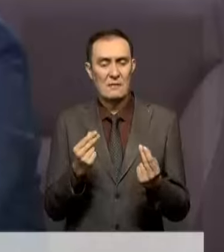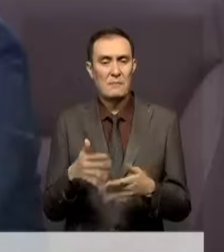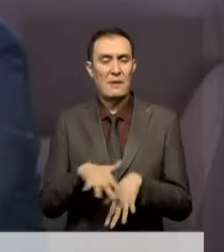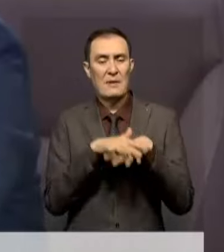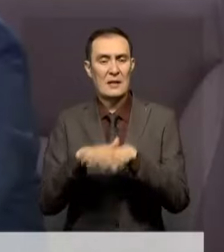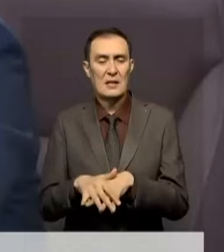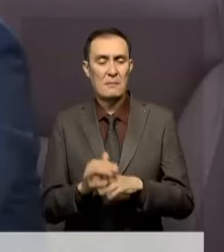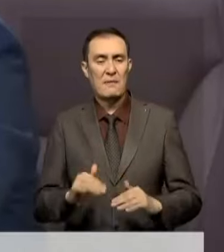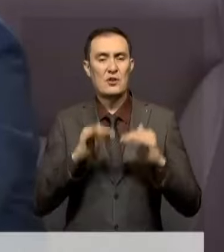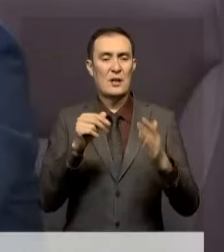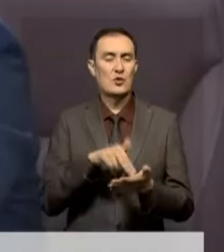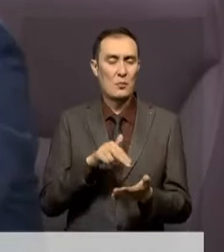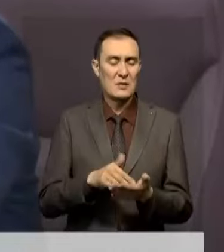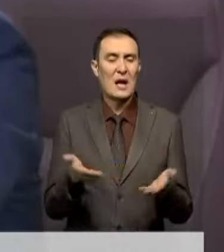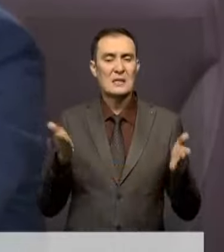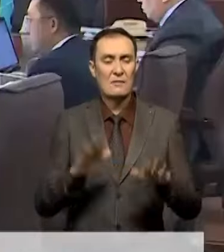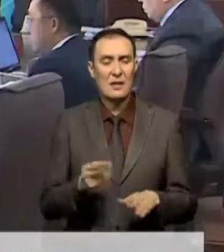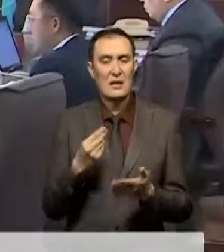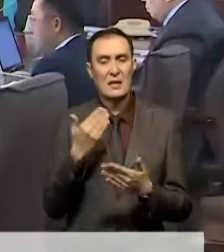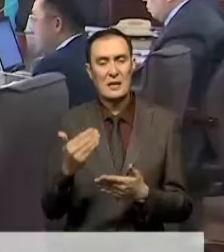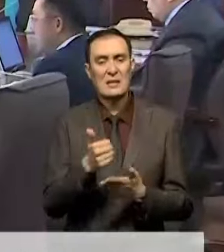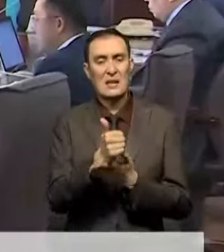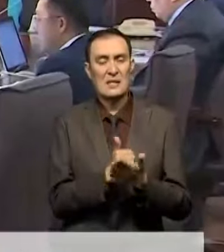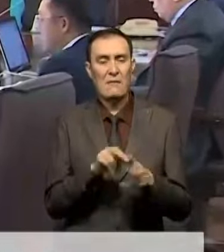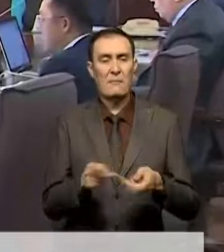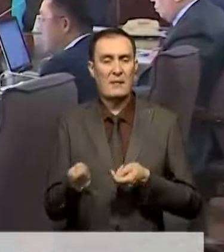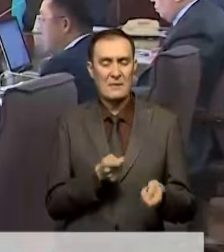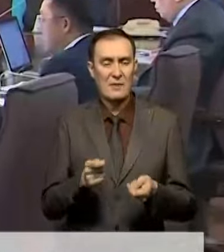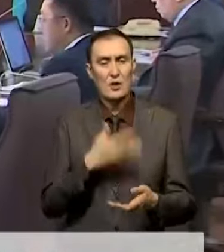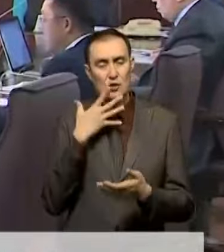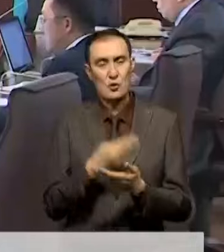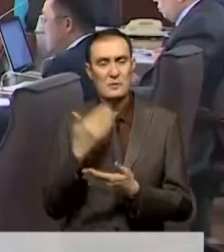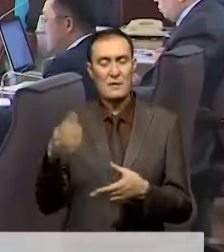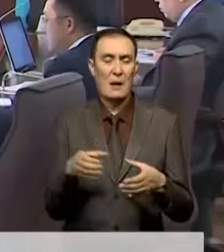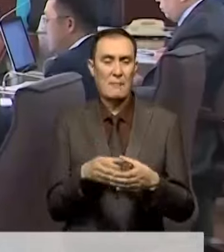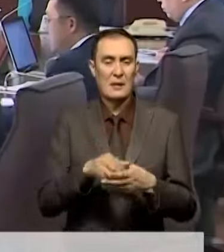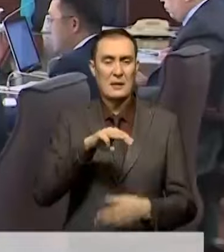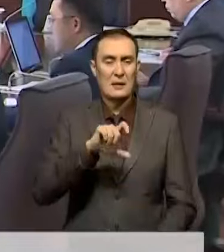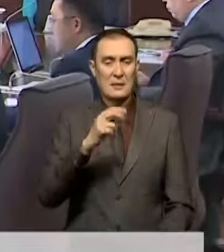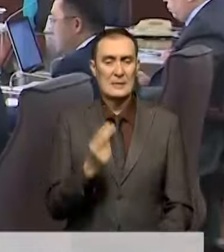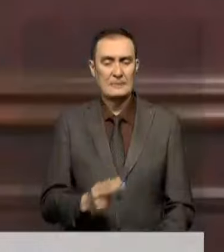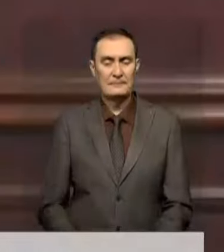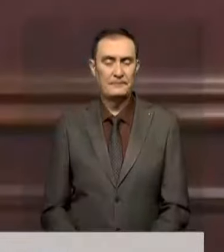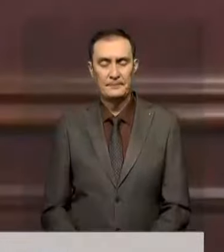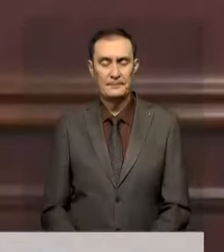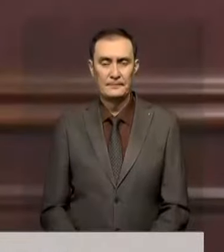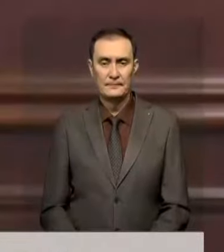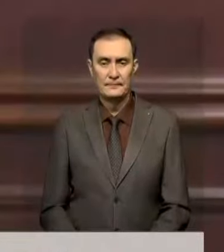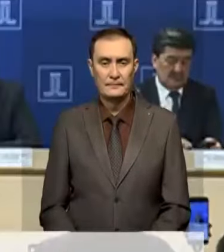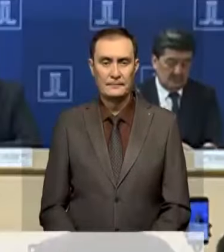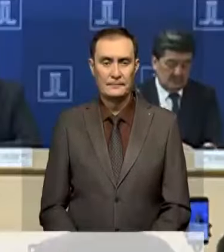привлекли за счет повышения тарифов. Остальное – это деньги из резерва правительства и собственников ТЭЦ.